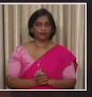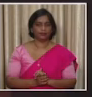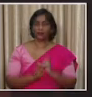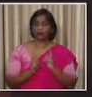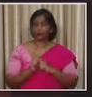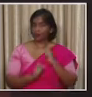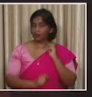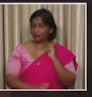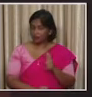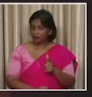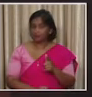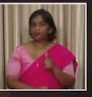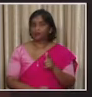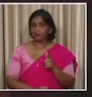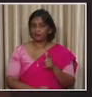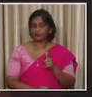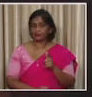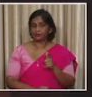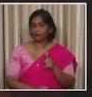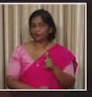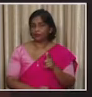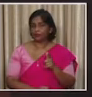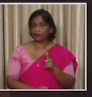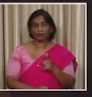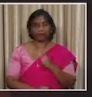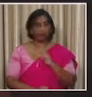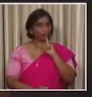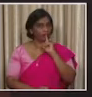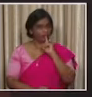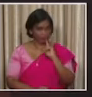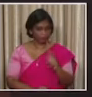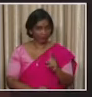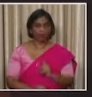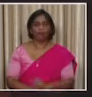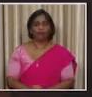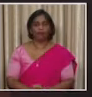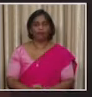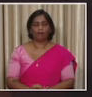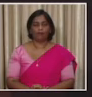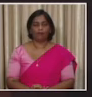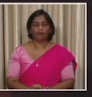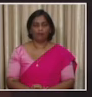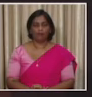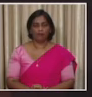වන්දි ලබා දෙන්නේ කියලා යෝජනා කරනකොට